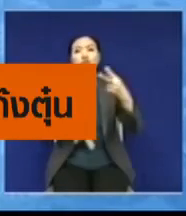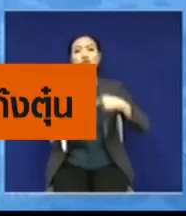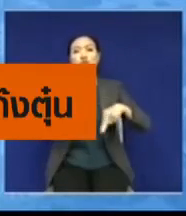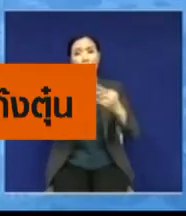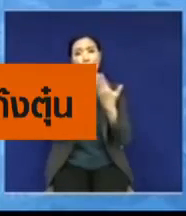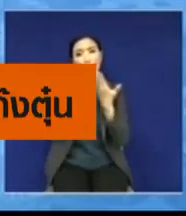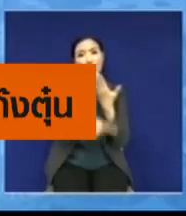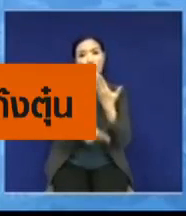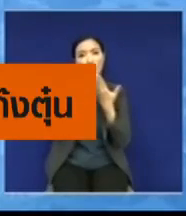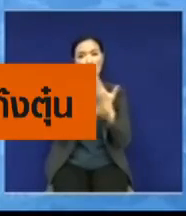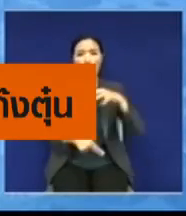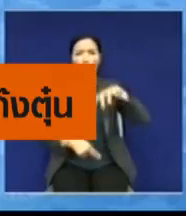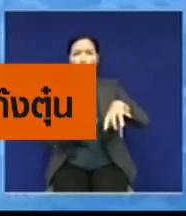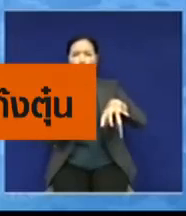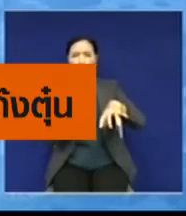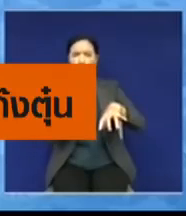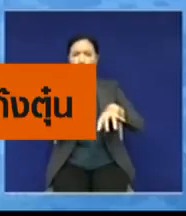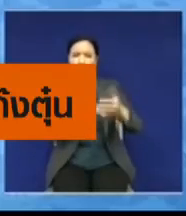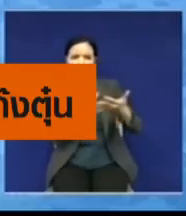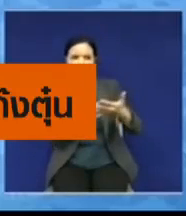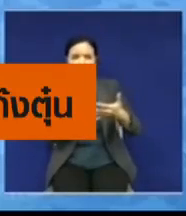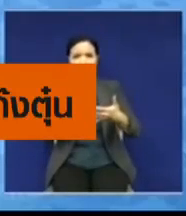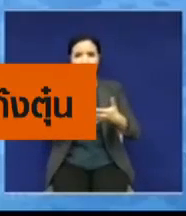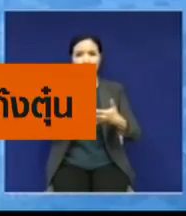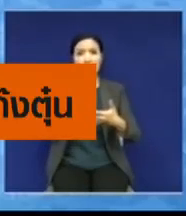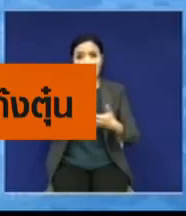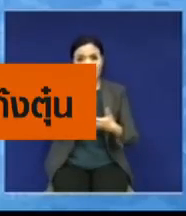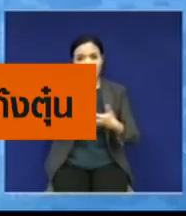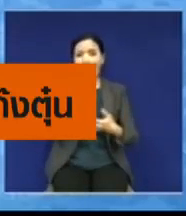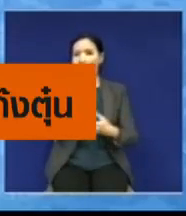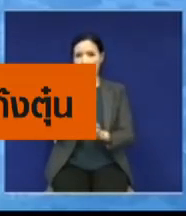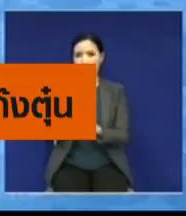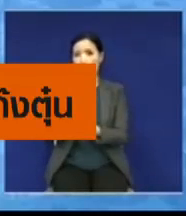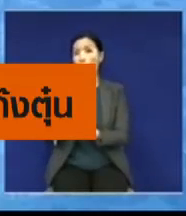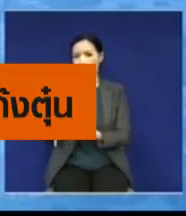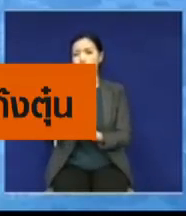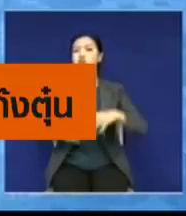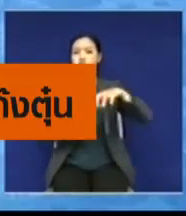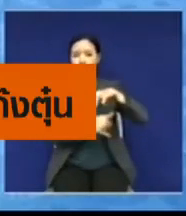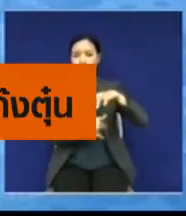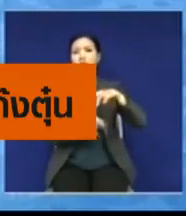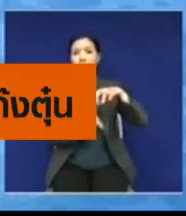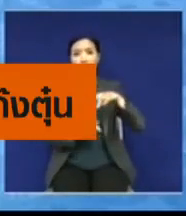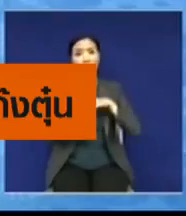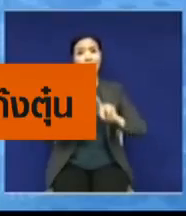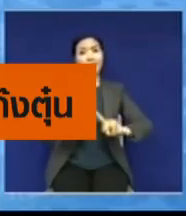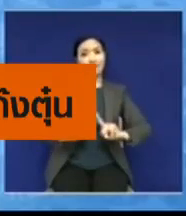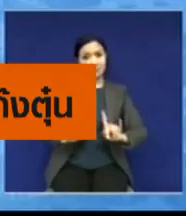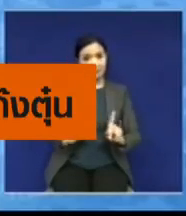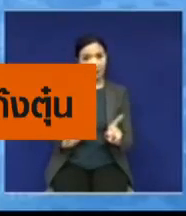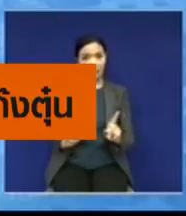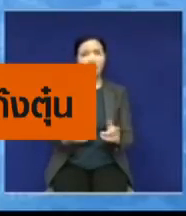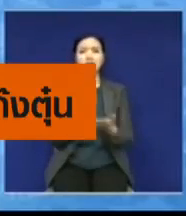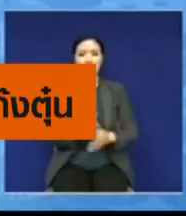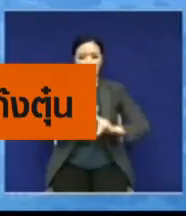รือโรงแรมที่มีคุณภาพในระดับที่สูงขึ้นสำหรับผู้ที่มีศักยภาพ แต่ว่าต้องได้รับการจ่ายนะครับค่าใช้จ่าย